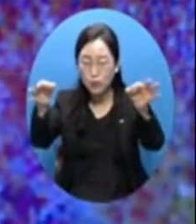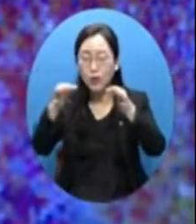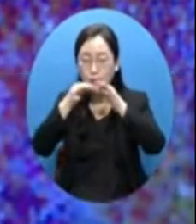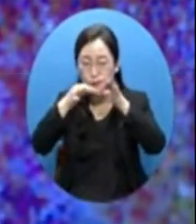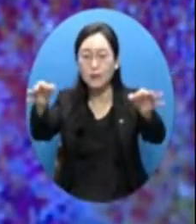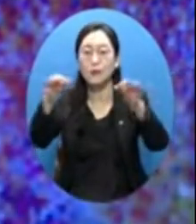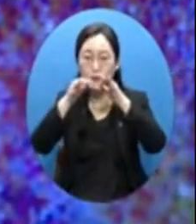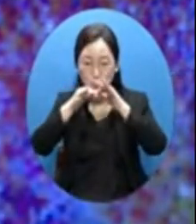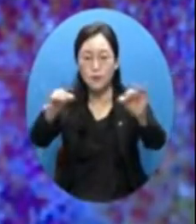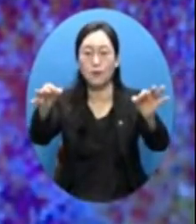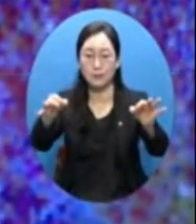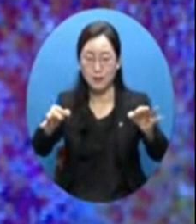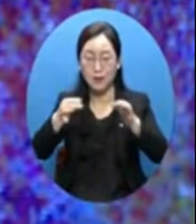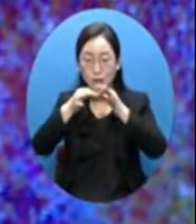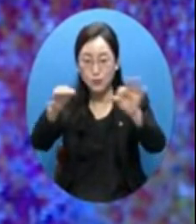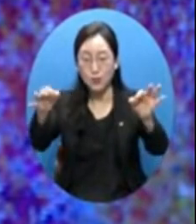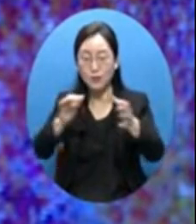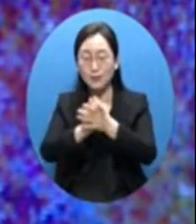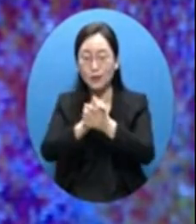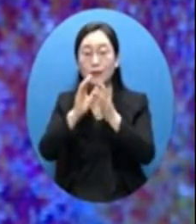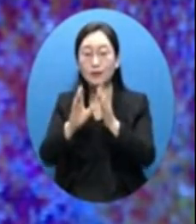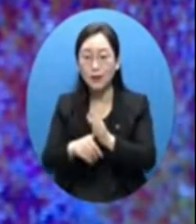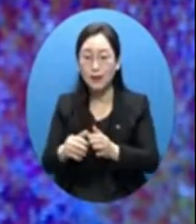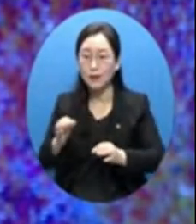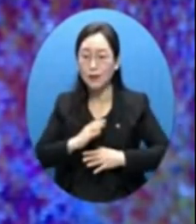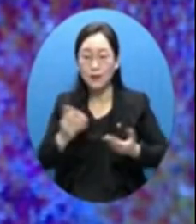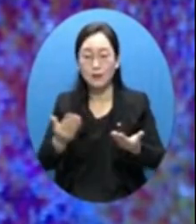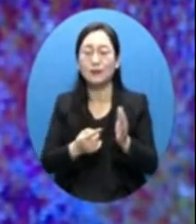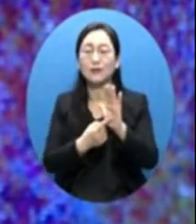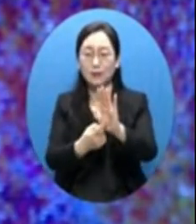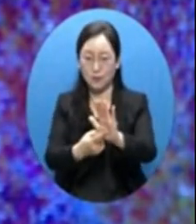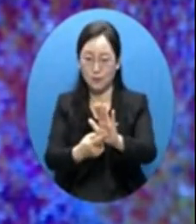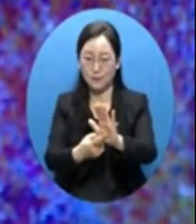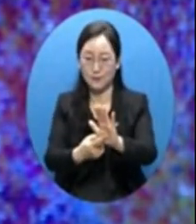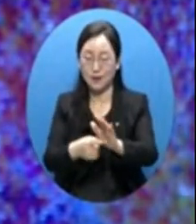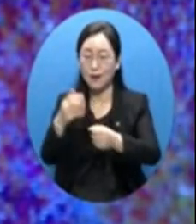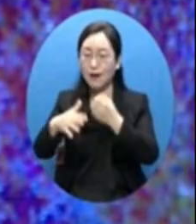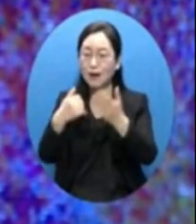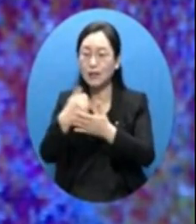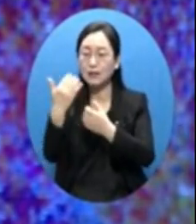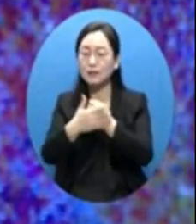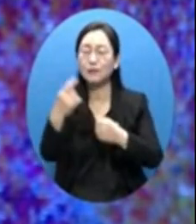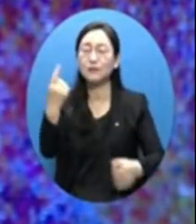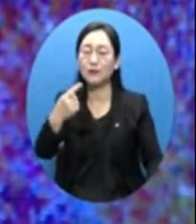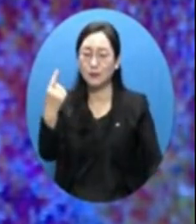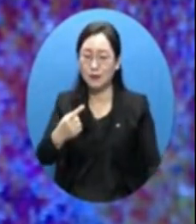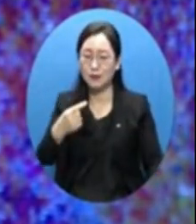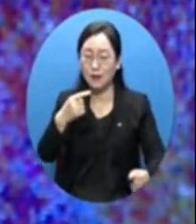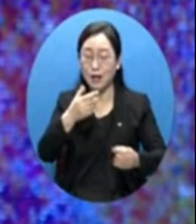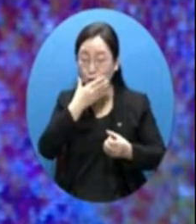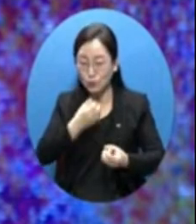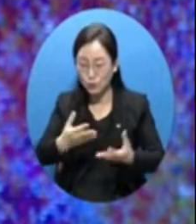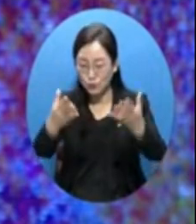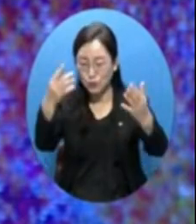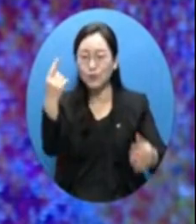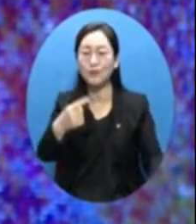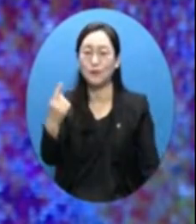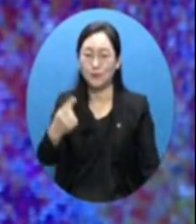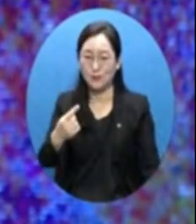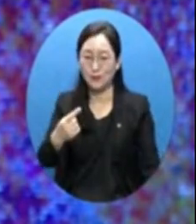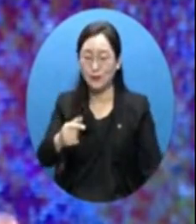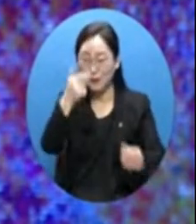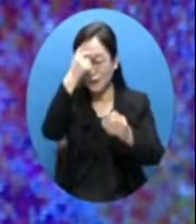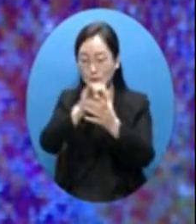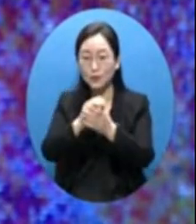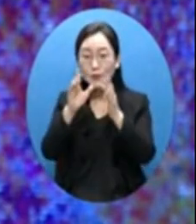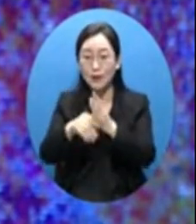부르짖으라 부르짖으라 부르짖으라 기도할 때 놀라운 역사가 나타나는 것입니다. 하나님 은혜가 임하게 되는 것입니다. 하나님 축복이 임하게 되는 것입니다. 기도할